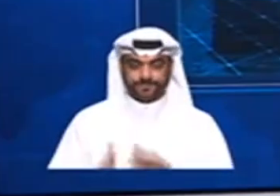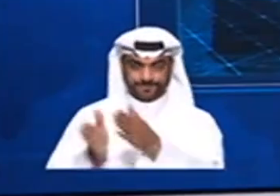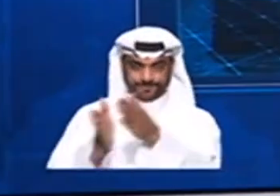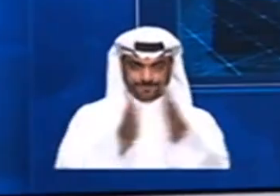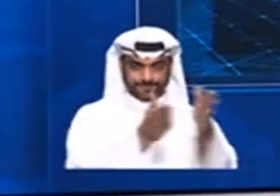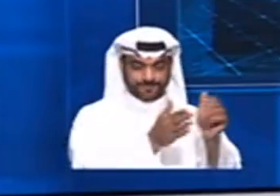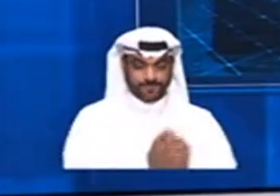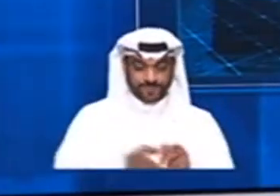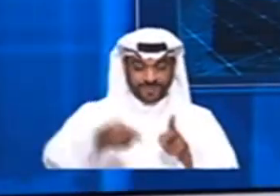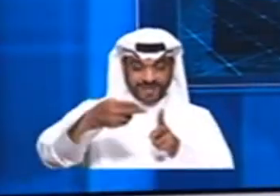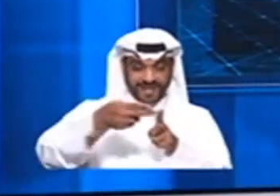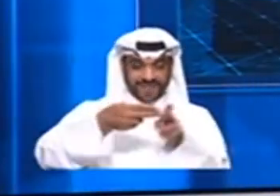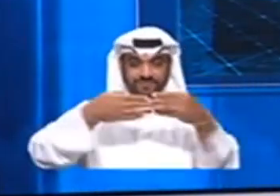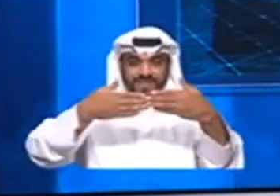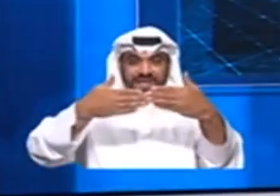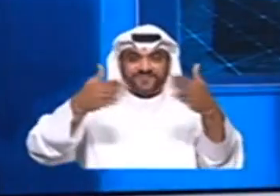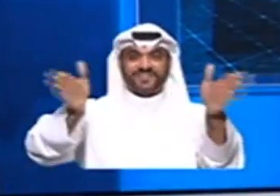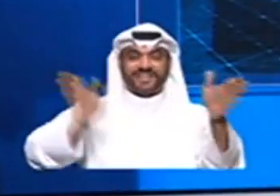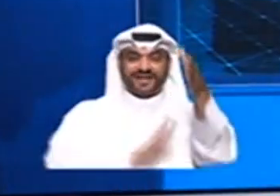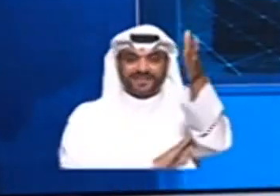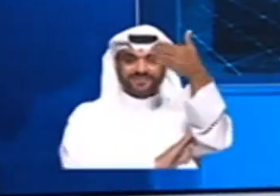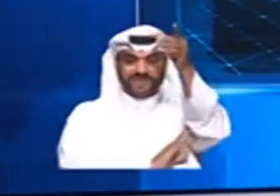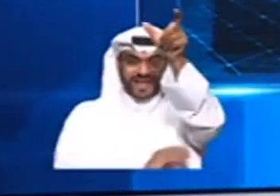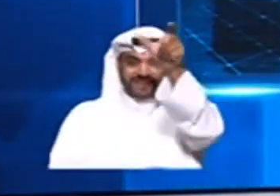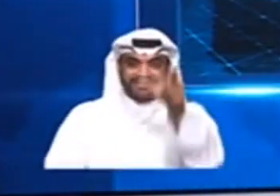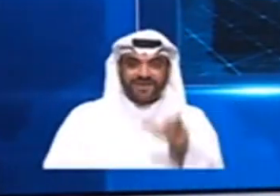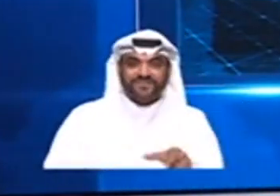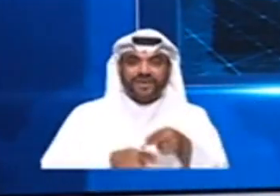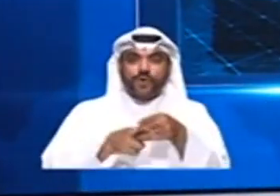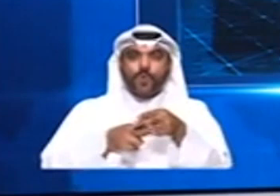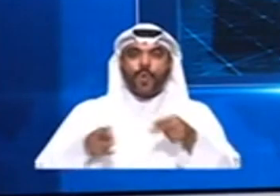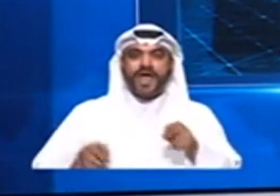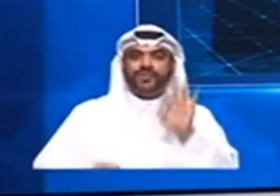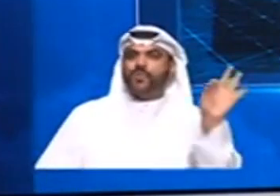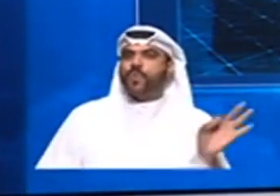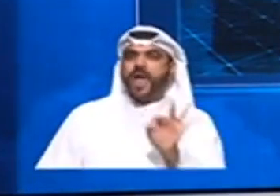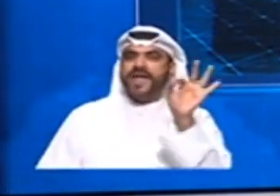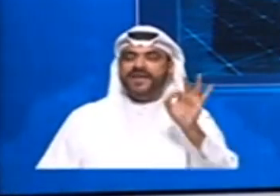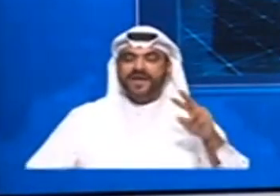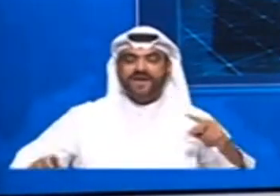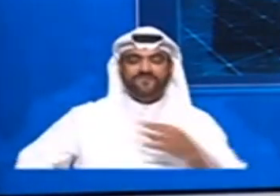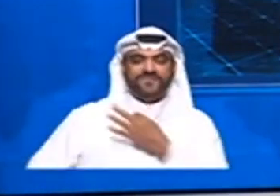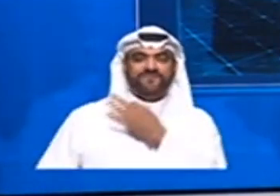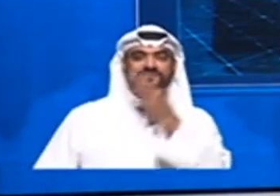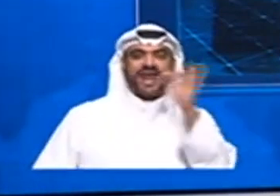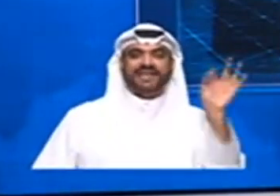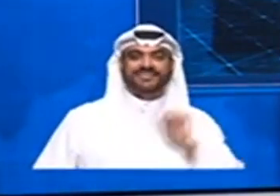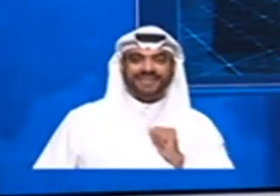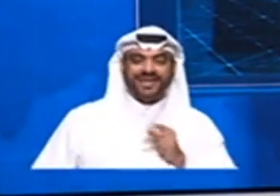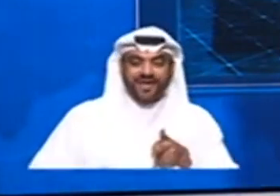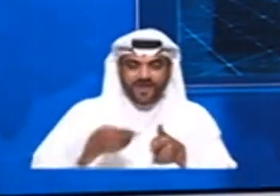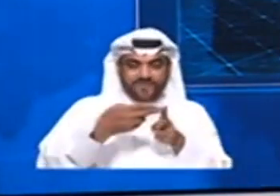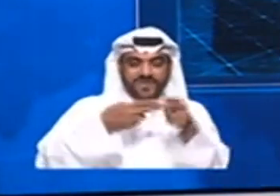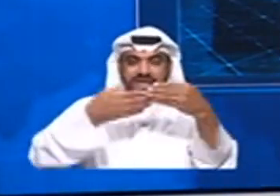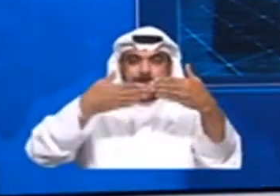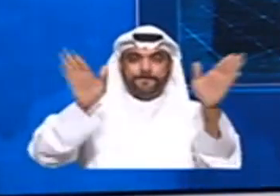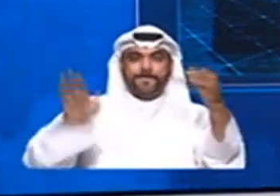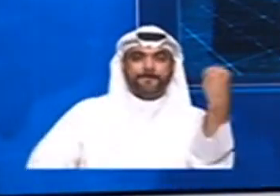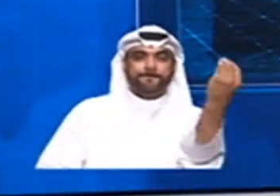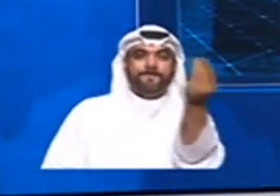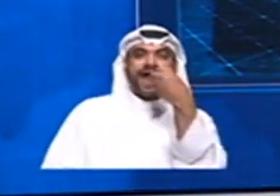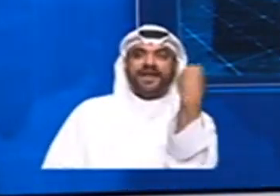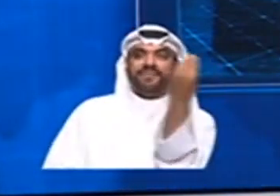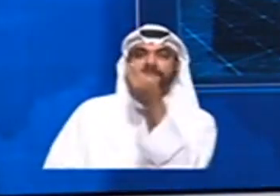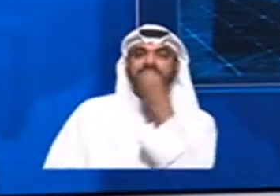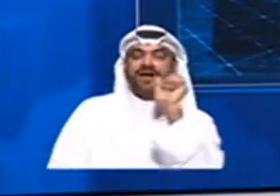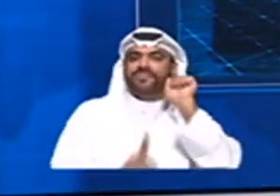افتتح سفير دولة الكويت في الجمهورية الفرنسية سامي سليمان افتتح الجناح الخاص للخطوط الجوية الكويتية في معرض